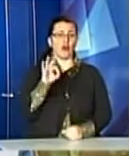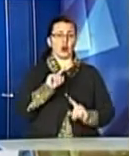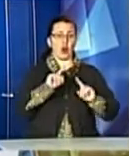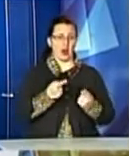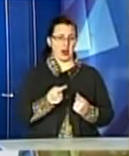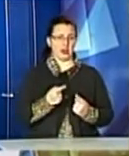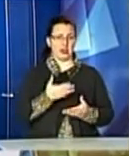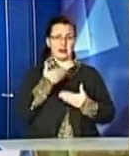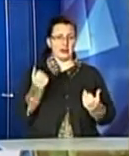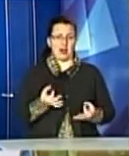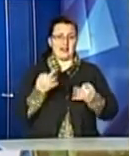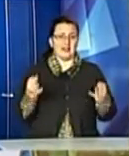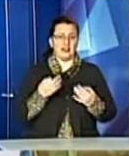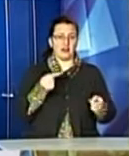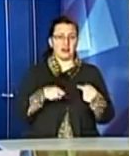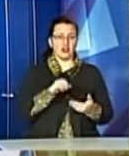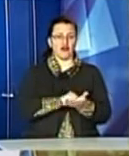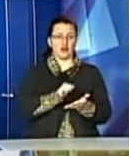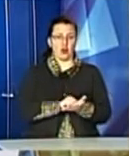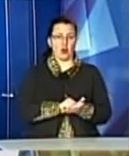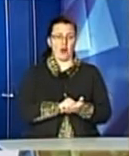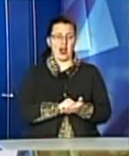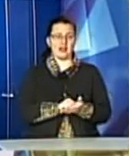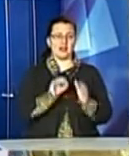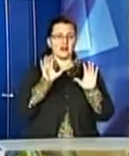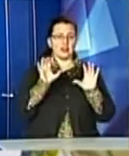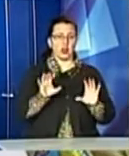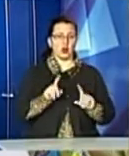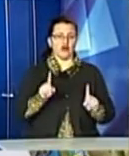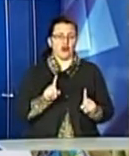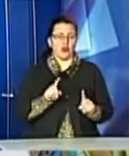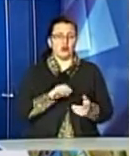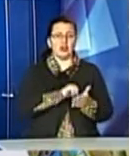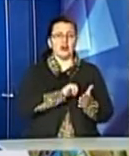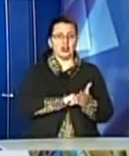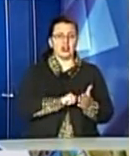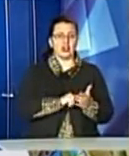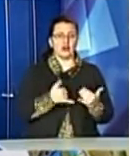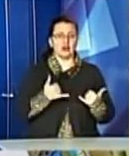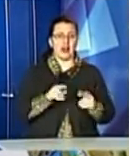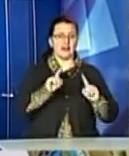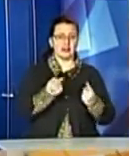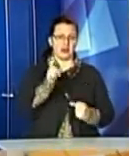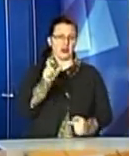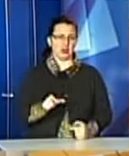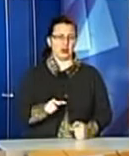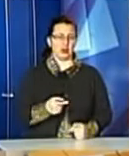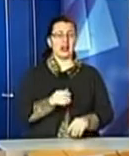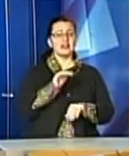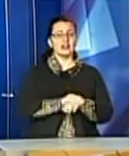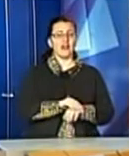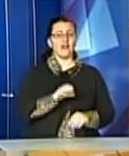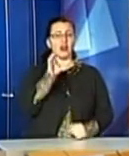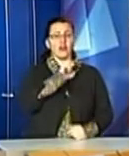арешт, немає ніяких інших документів правомірних, які би були підставою для затримання людини. За фактом